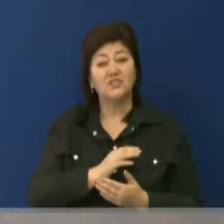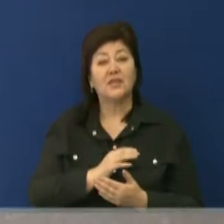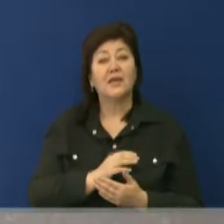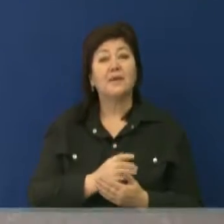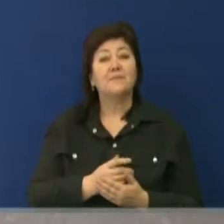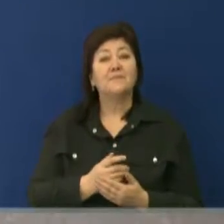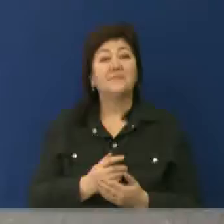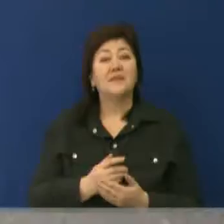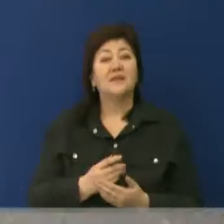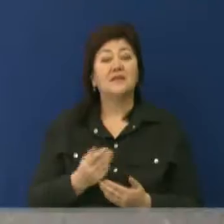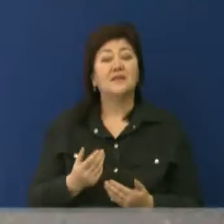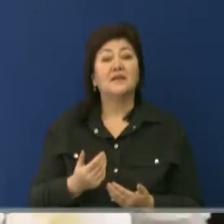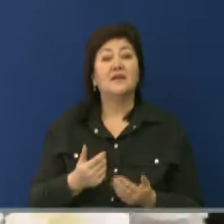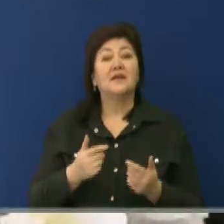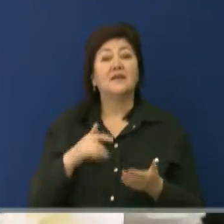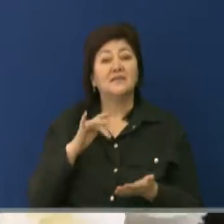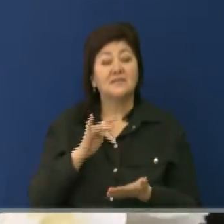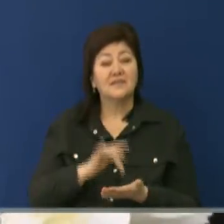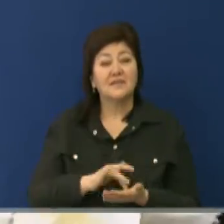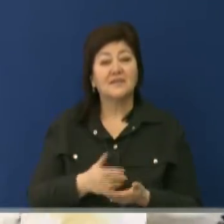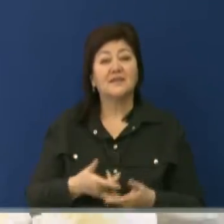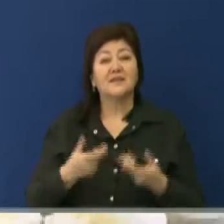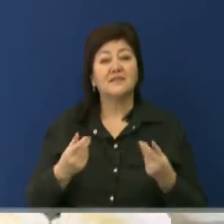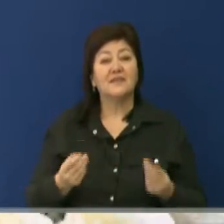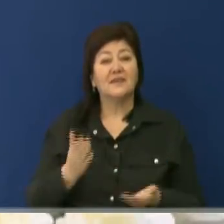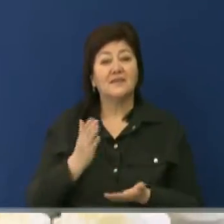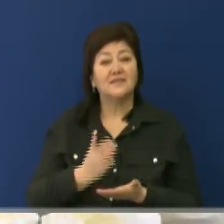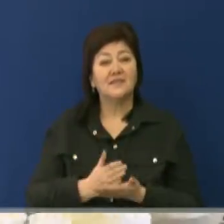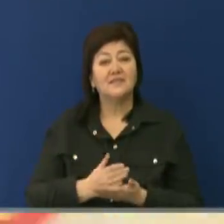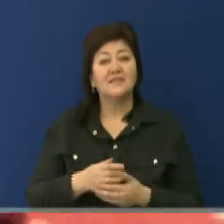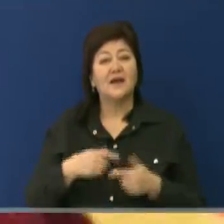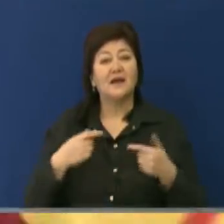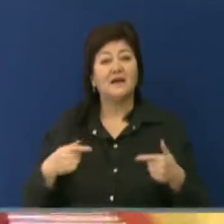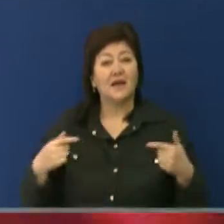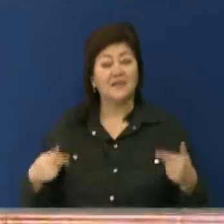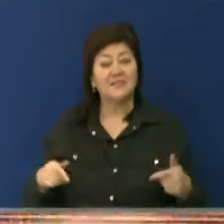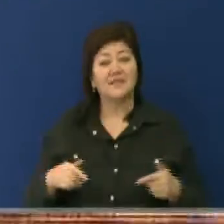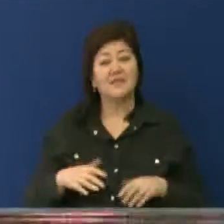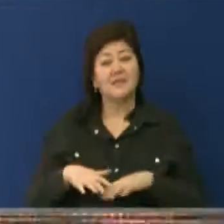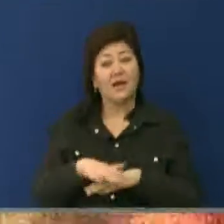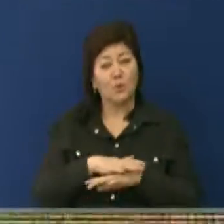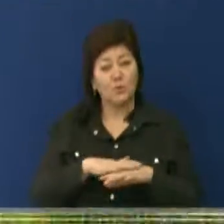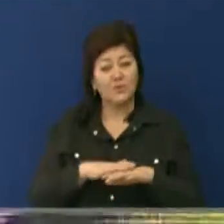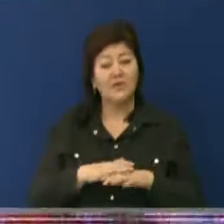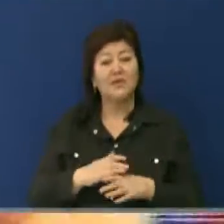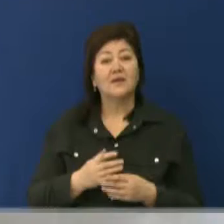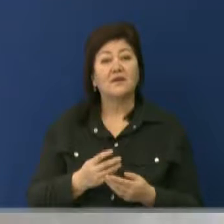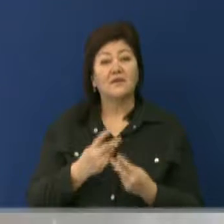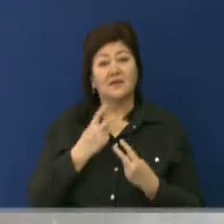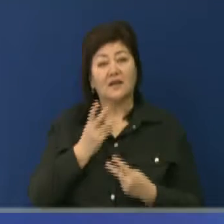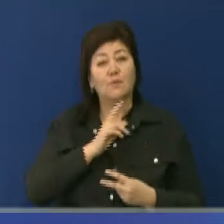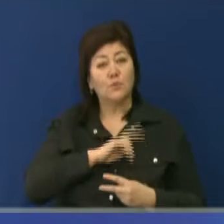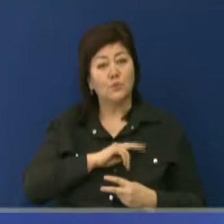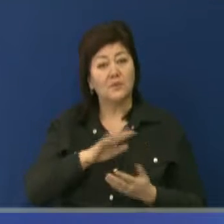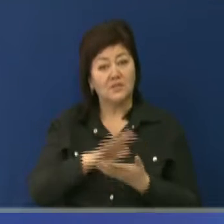орталығы, этномәдени бірлестіктер, тіл курстары бір арнаға тоғысты. Гүлназ Қаукен, Анна Мацепула, Ерлан Сарманов.